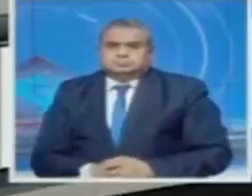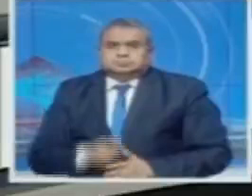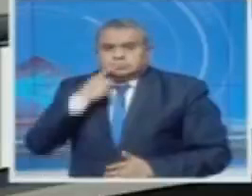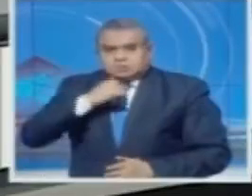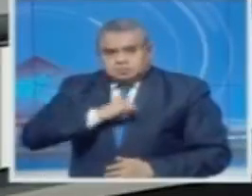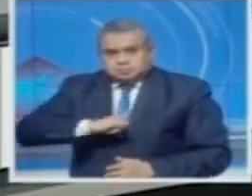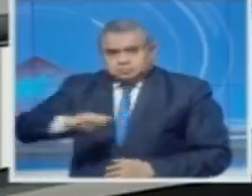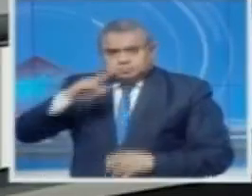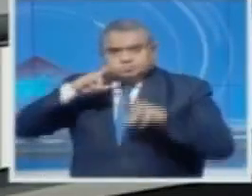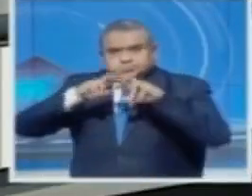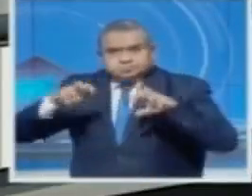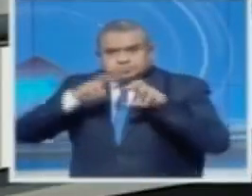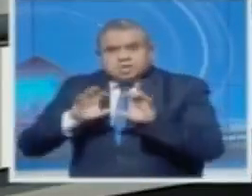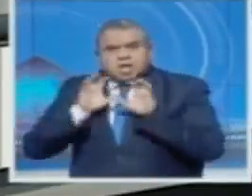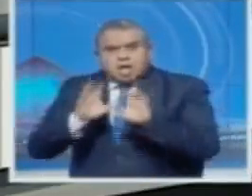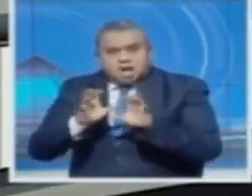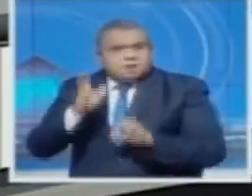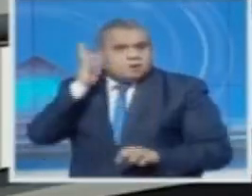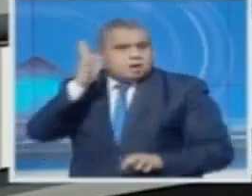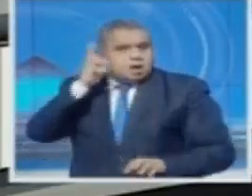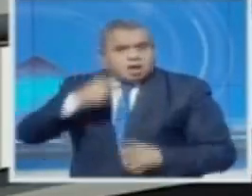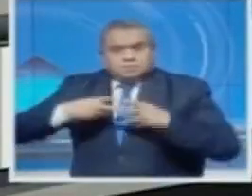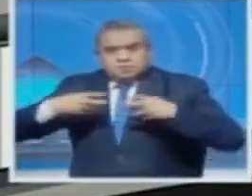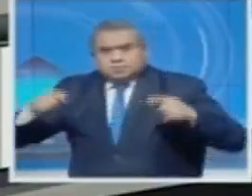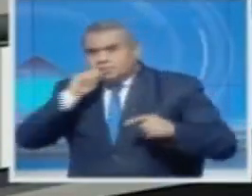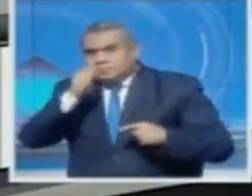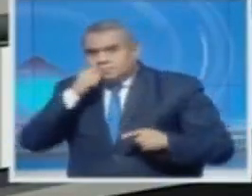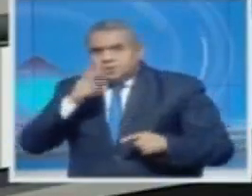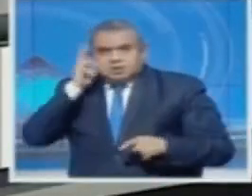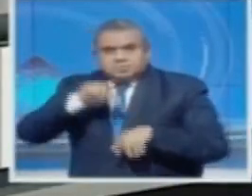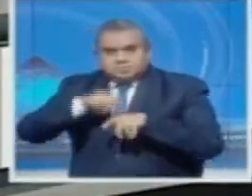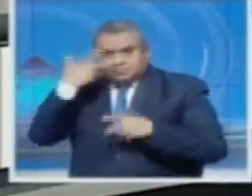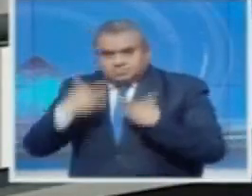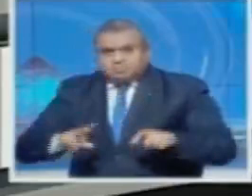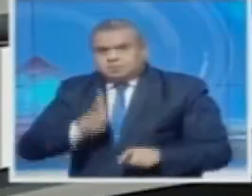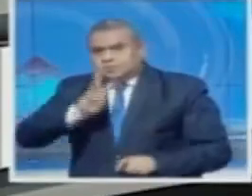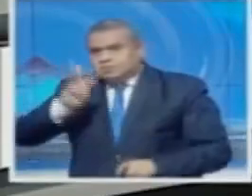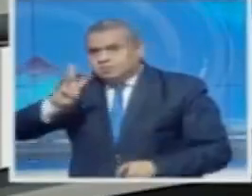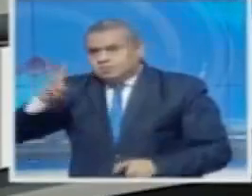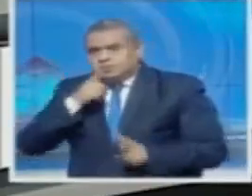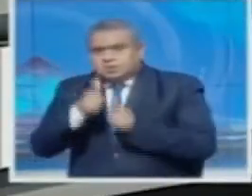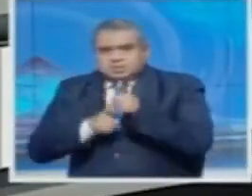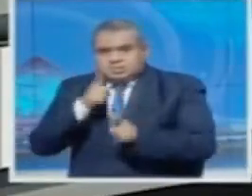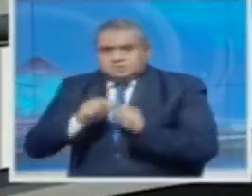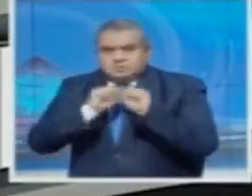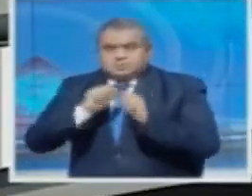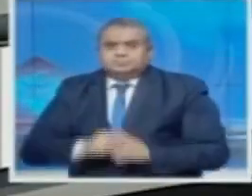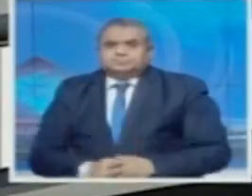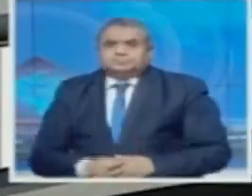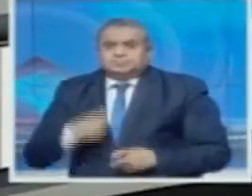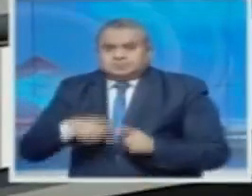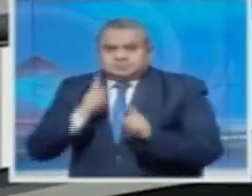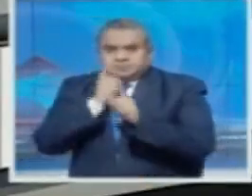كما يمكنكم متابعة البث الحي لنشراتنا وبرامجنا والمزيد من الأخبار عبر موقعنا الإلكتروني maspero.eg. إلى